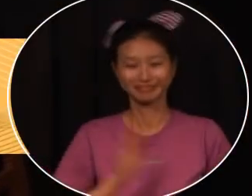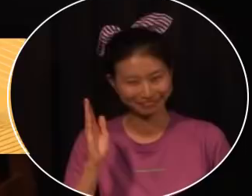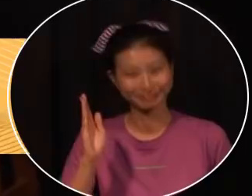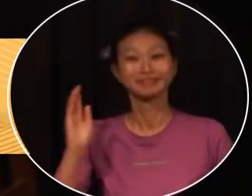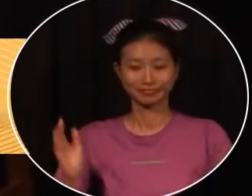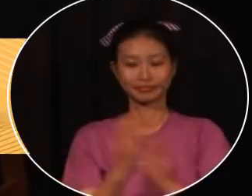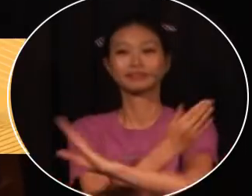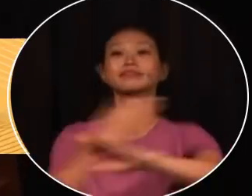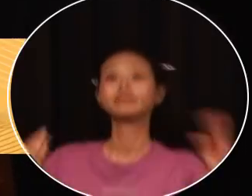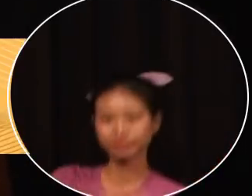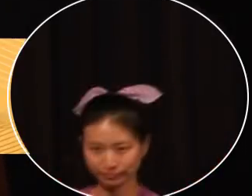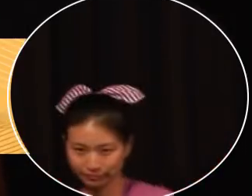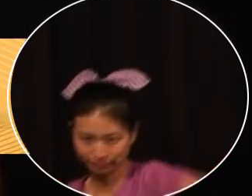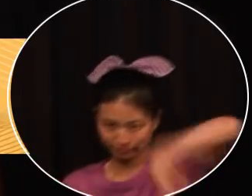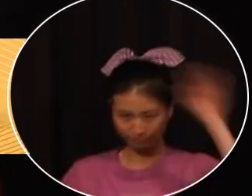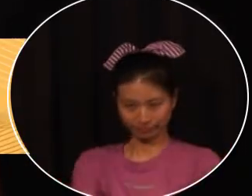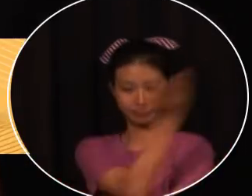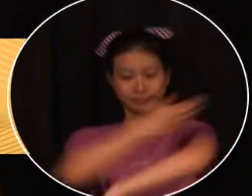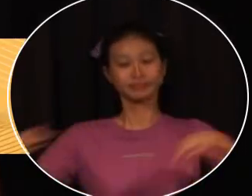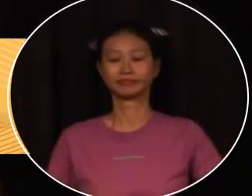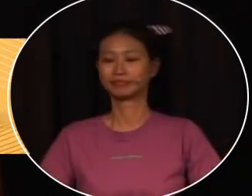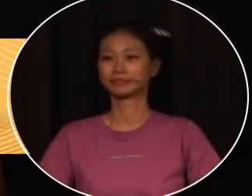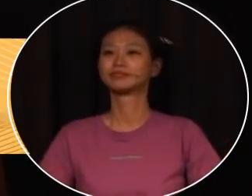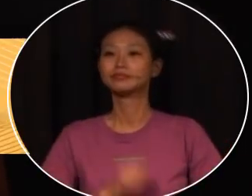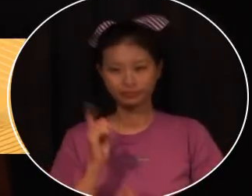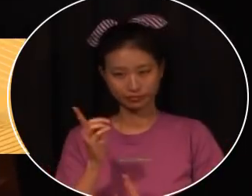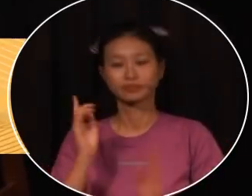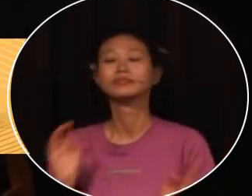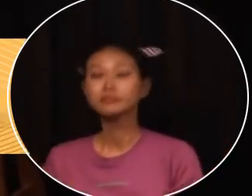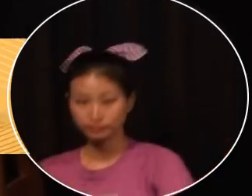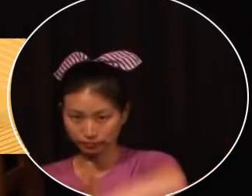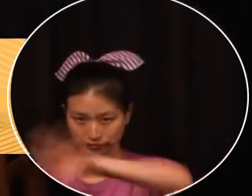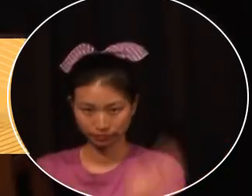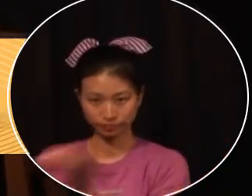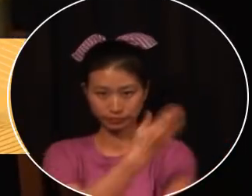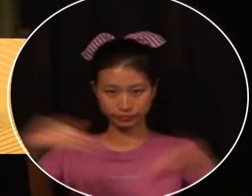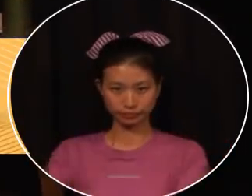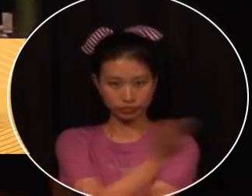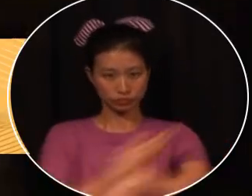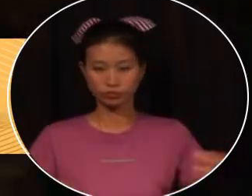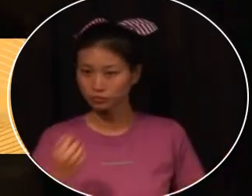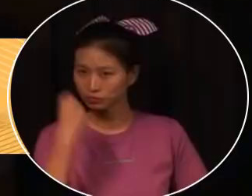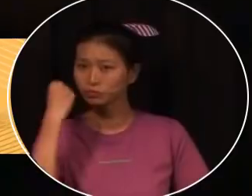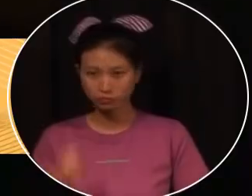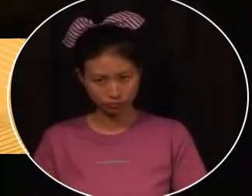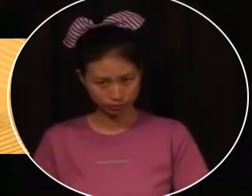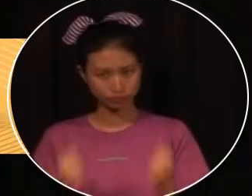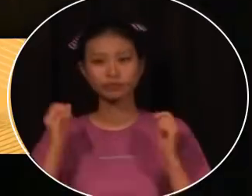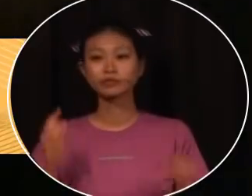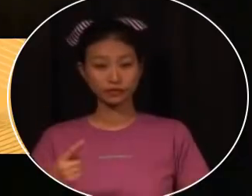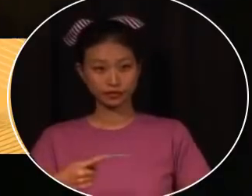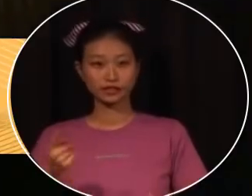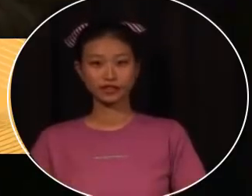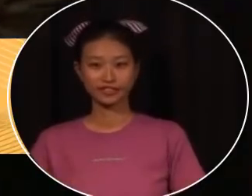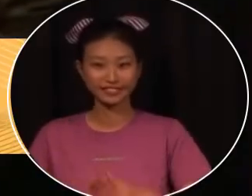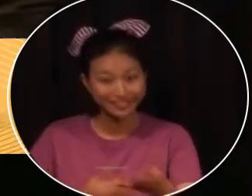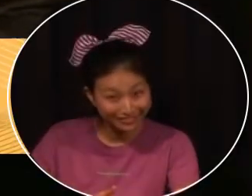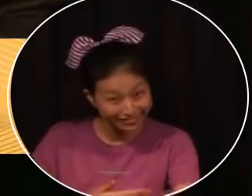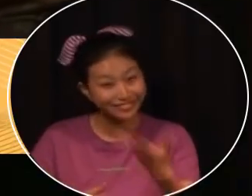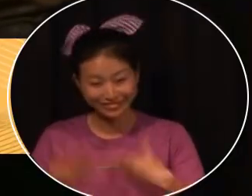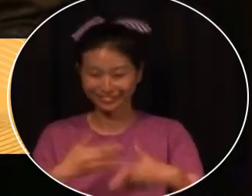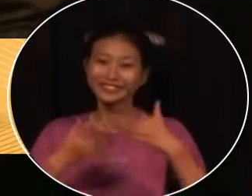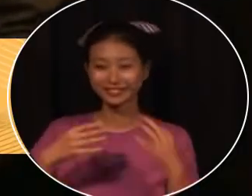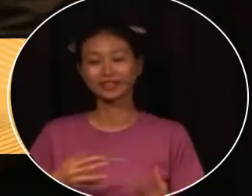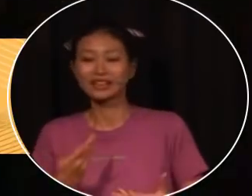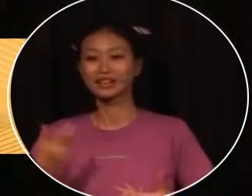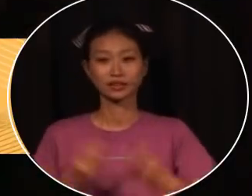台湾变得更好的决心。这句话应该不是英文，这句话就是光头